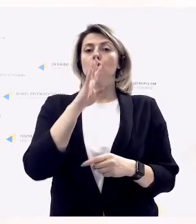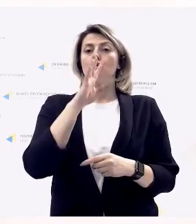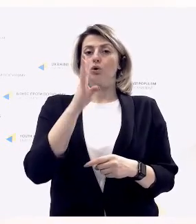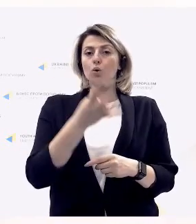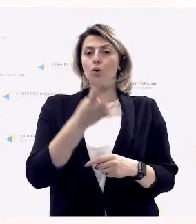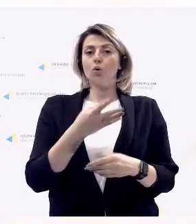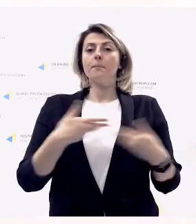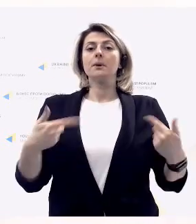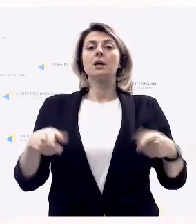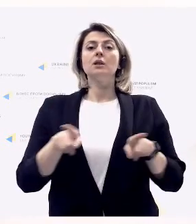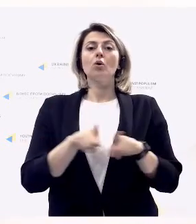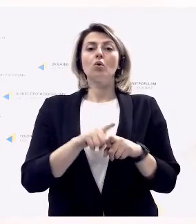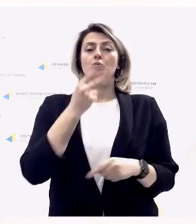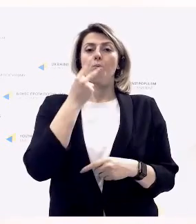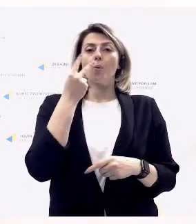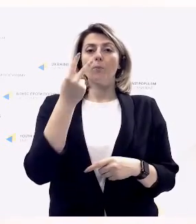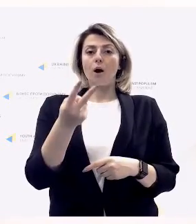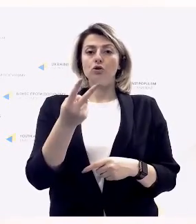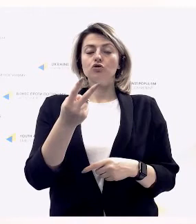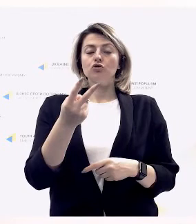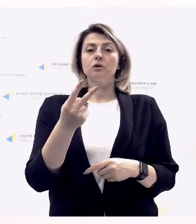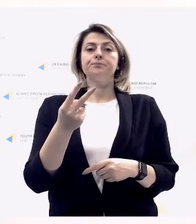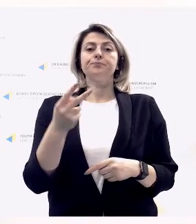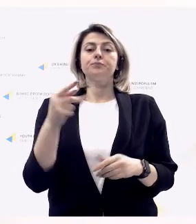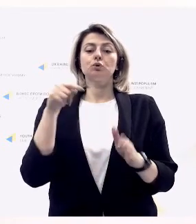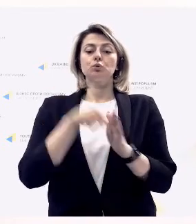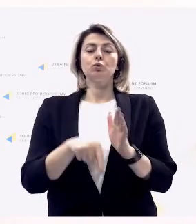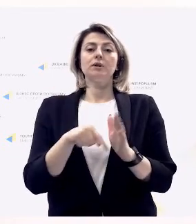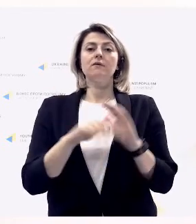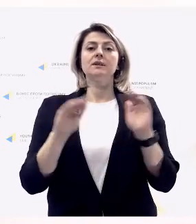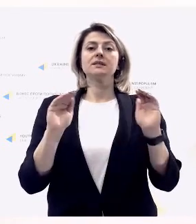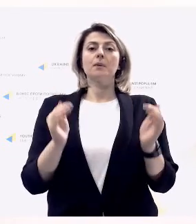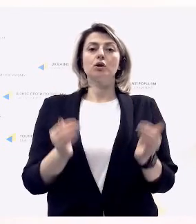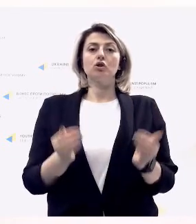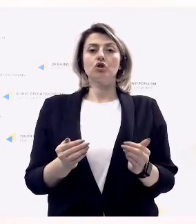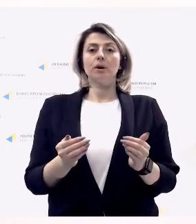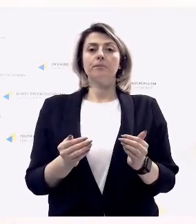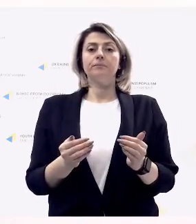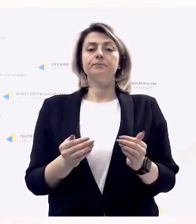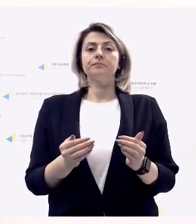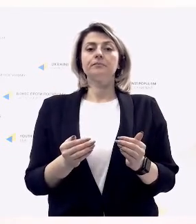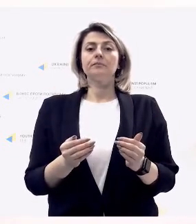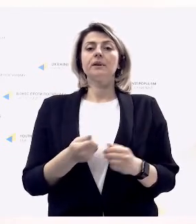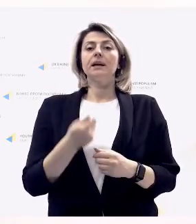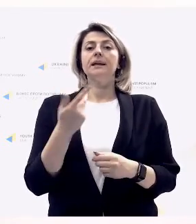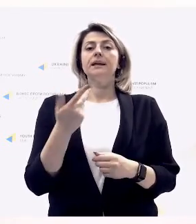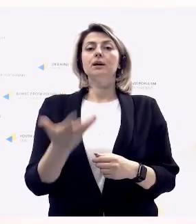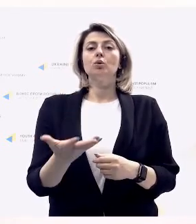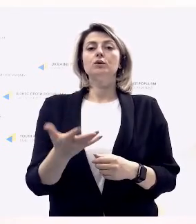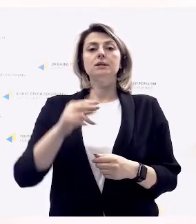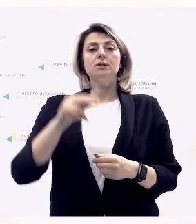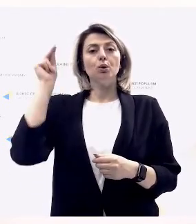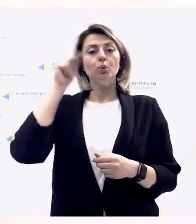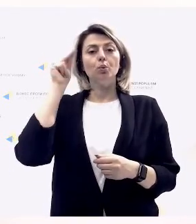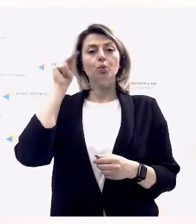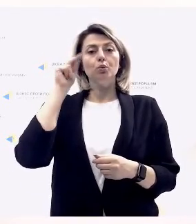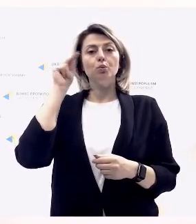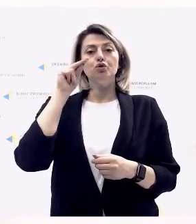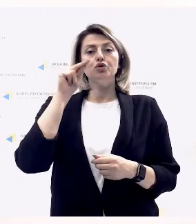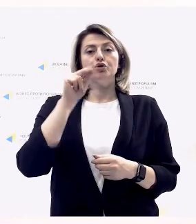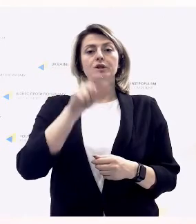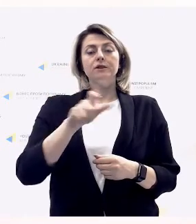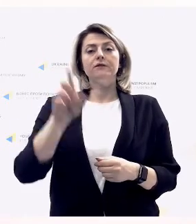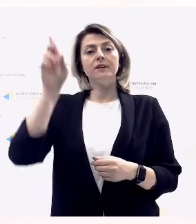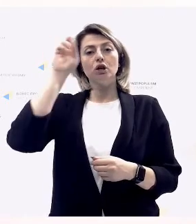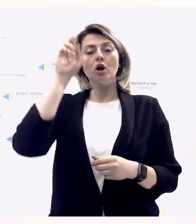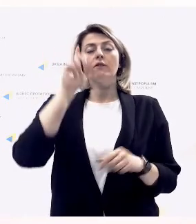ми також побачили суттєве зменшення кількості учнів в